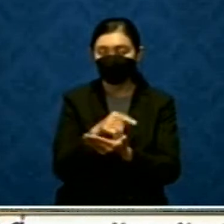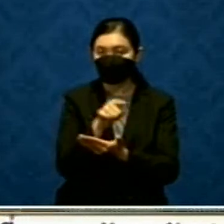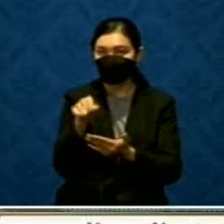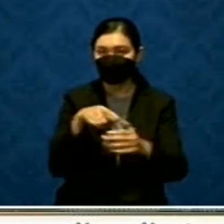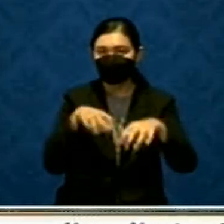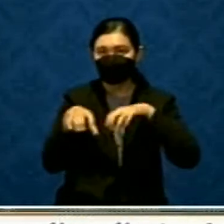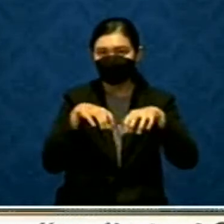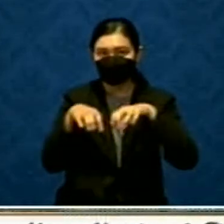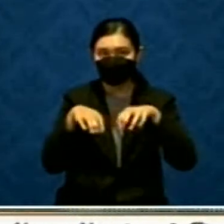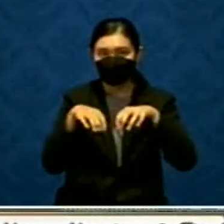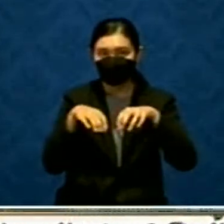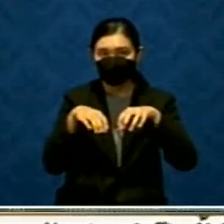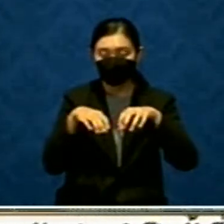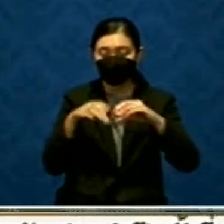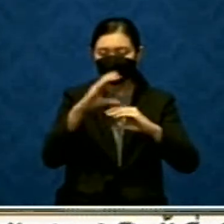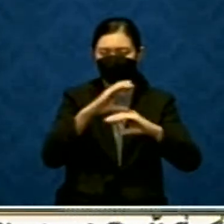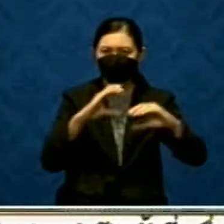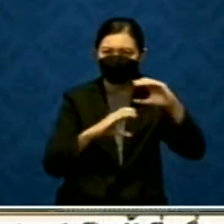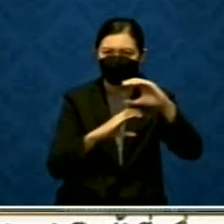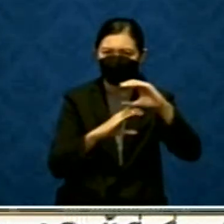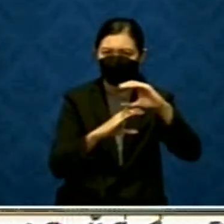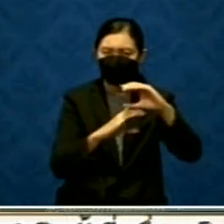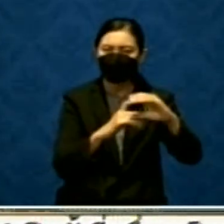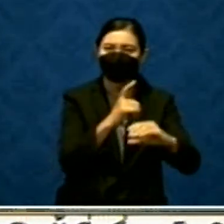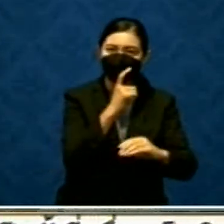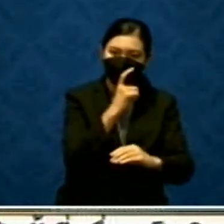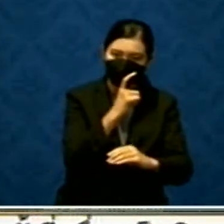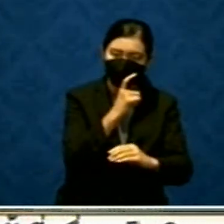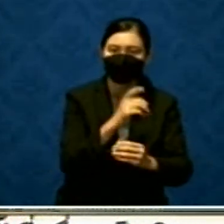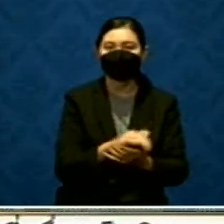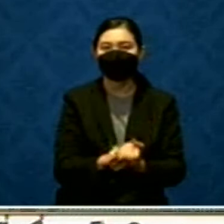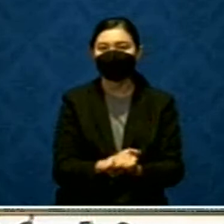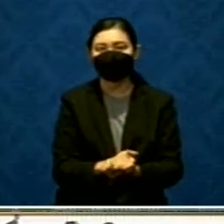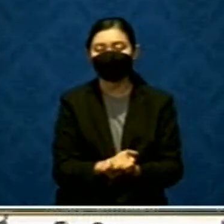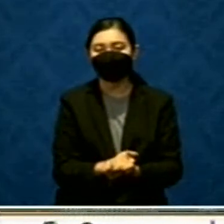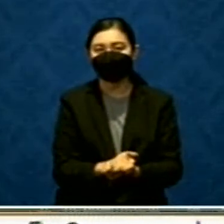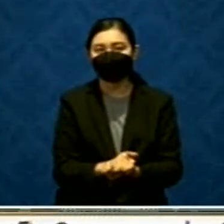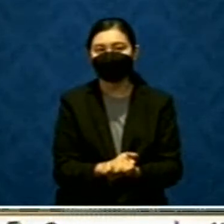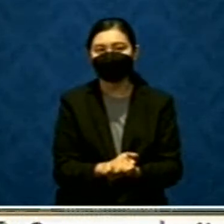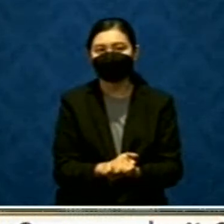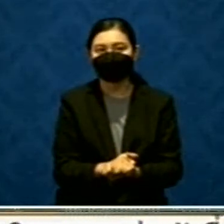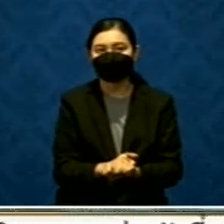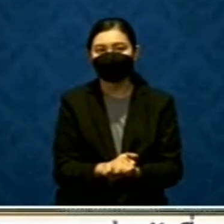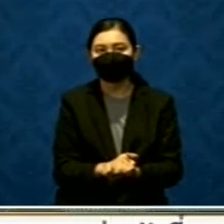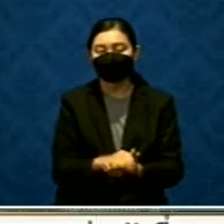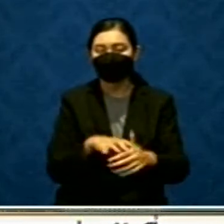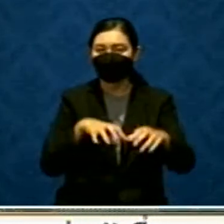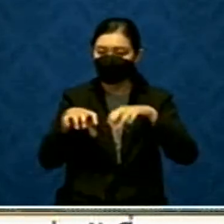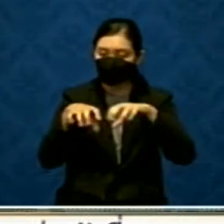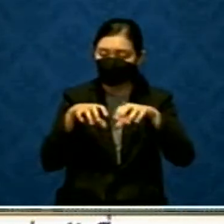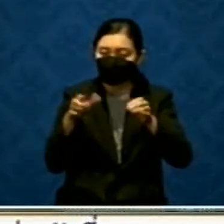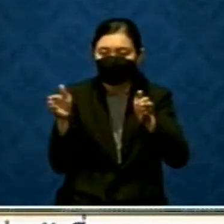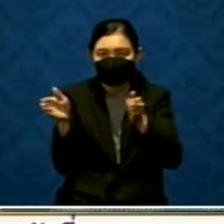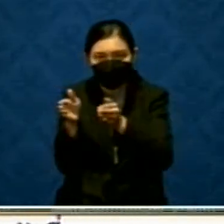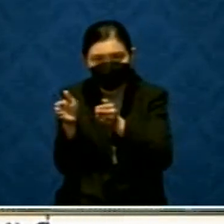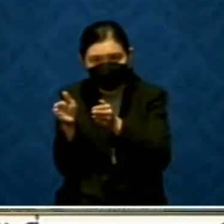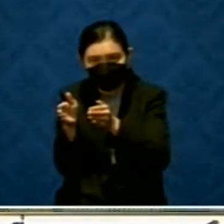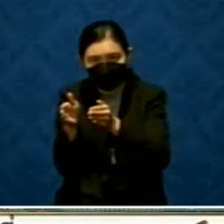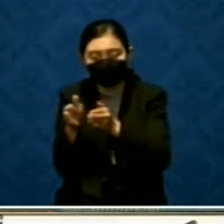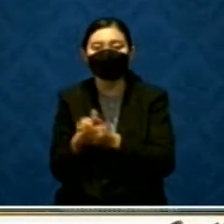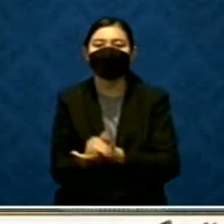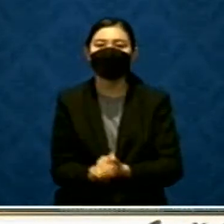งการขนาดใหญ่นะครับที่เป็นงบผูกพันมีทั้งเรื่องของการจัดตั้งงบประมาณโครงการขนาดเล็กที่เรียกว่างานปีเ